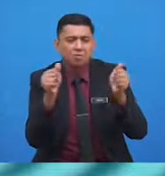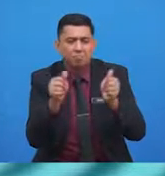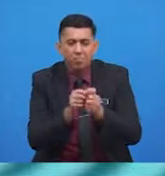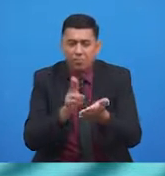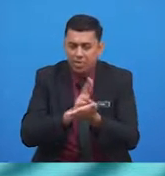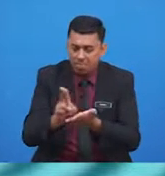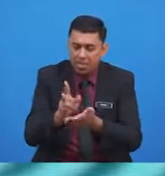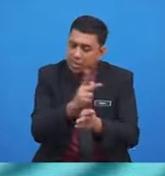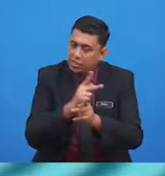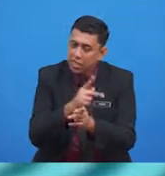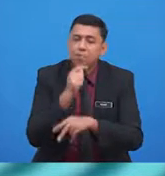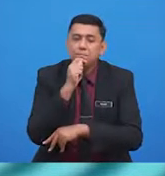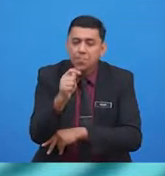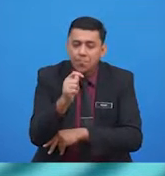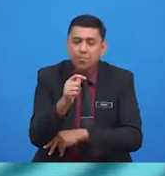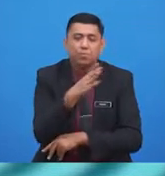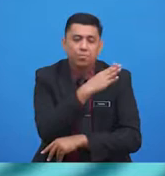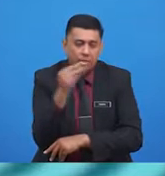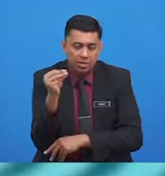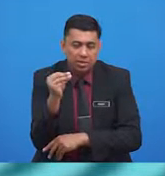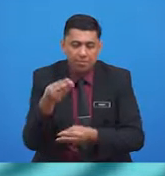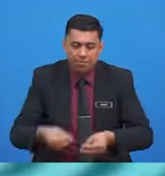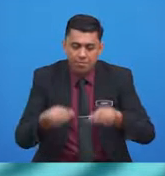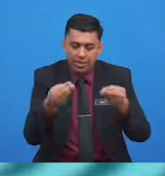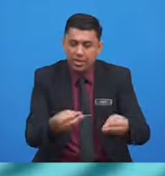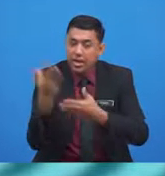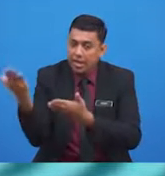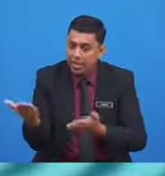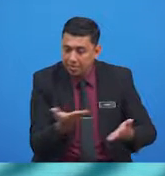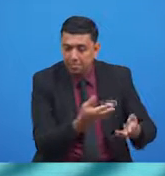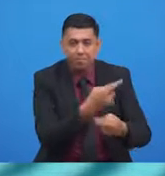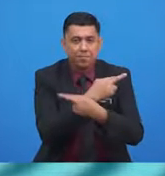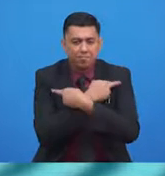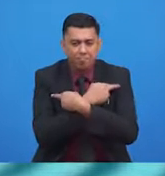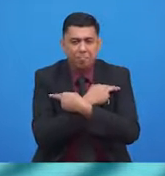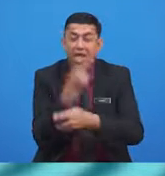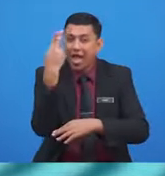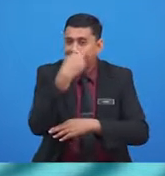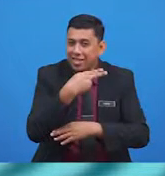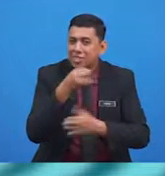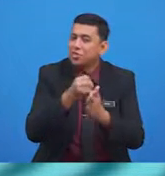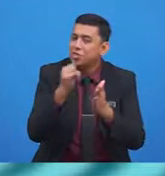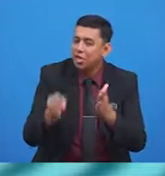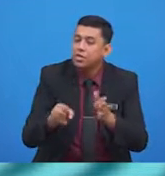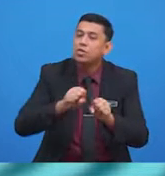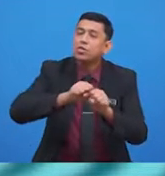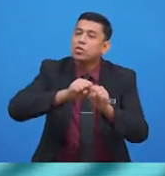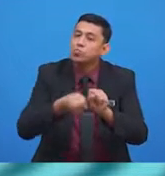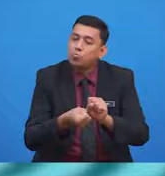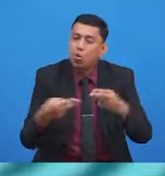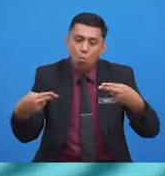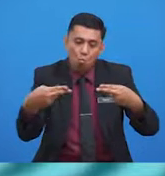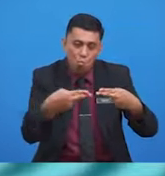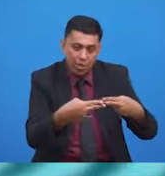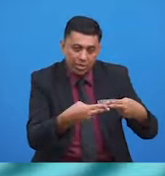menjaga pertuturan dan memberi layanan mesra terhadap jiran supaya hubungan menjadi